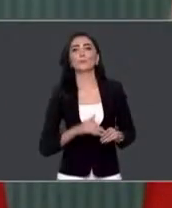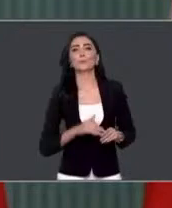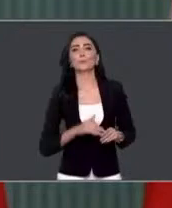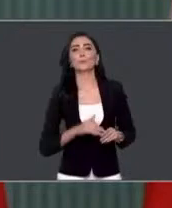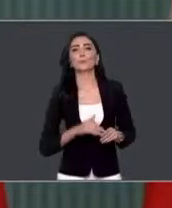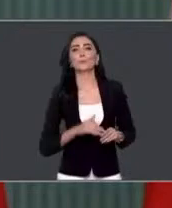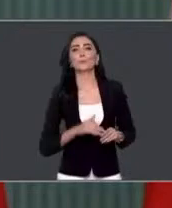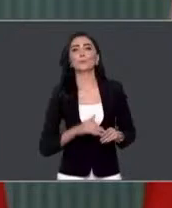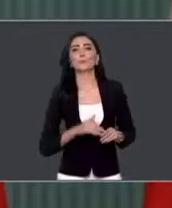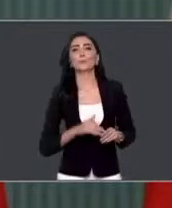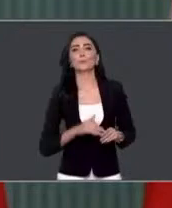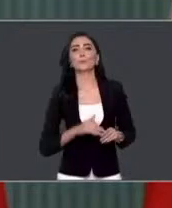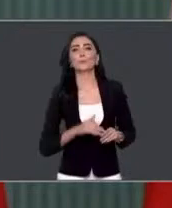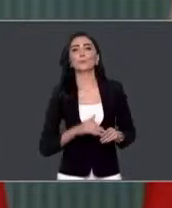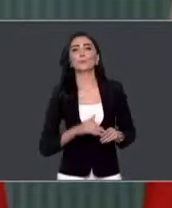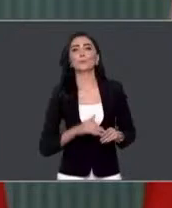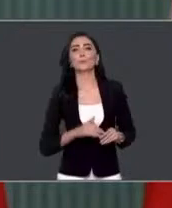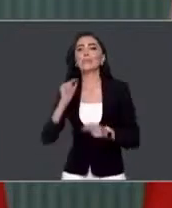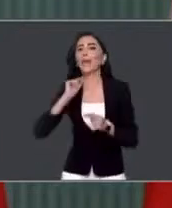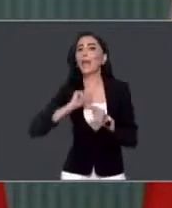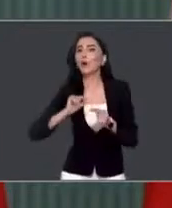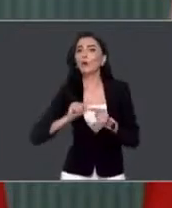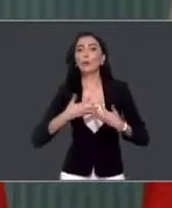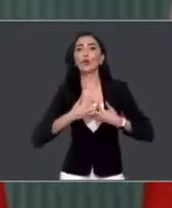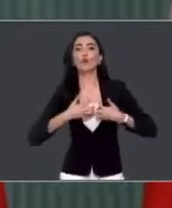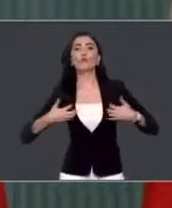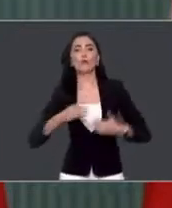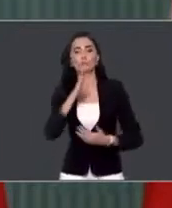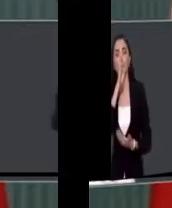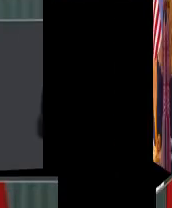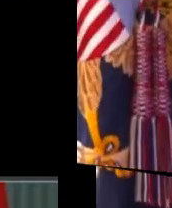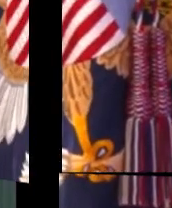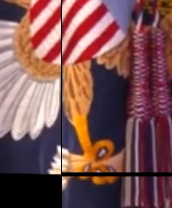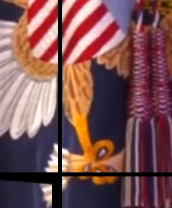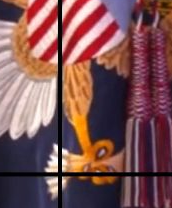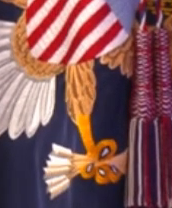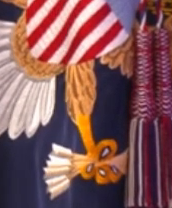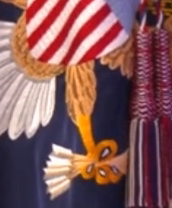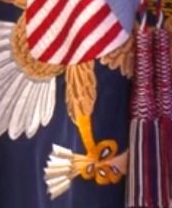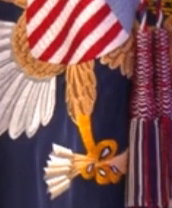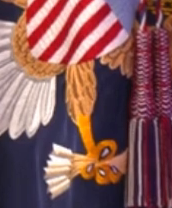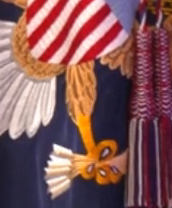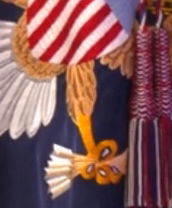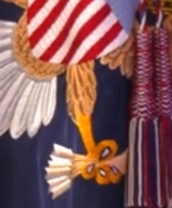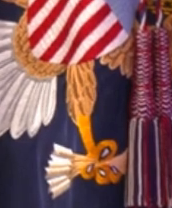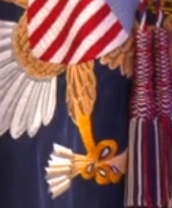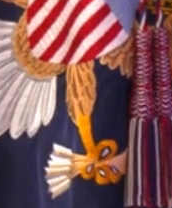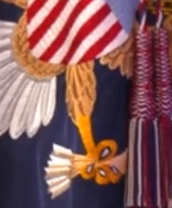15-16 Şubat 2023 tarihlerinde Türkiye'yi ziyaret edecek.